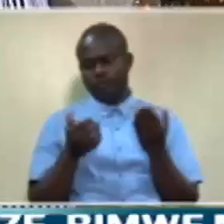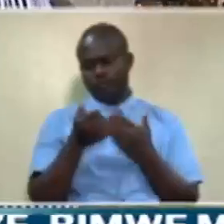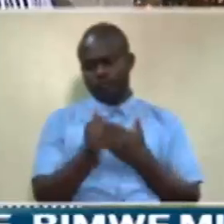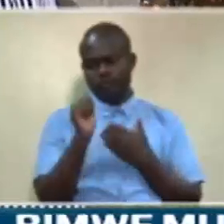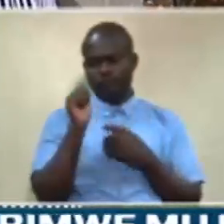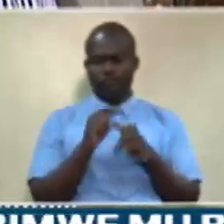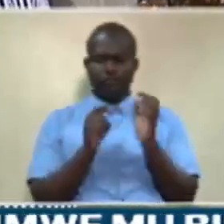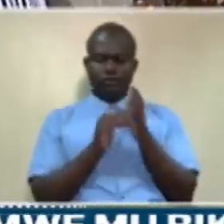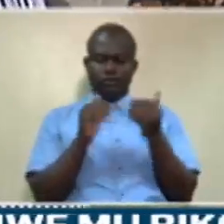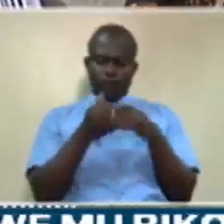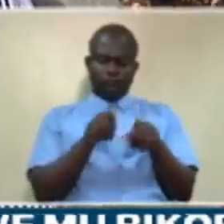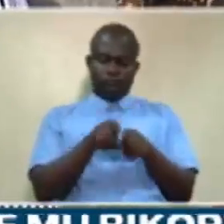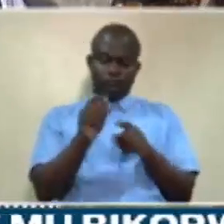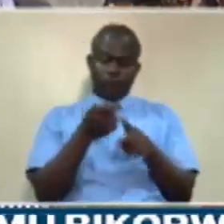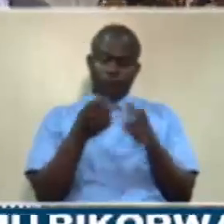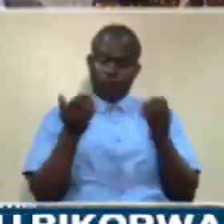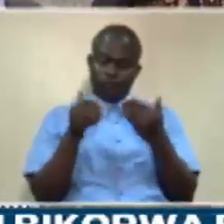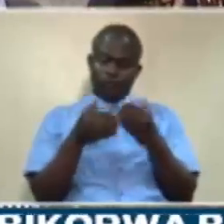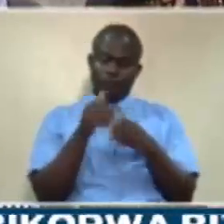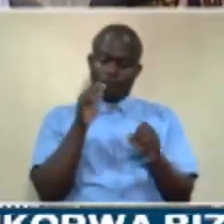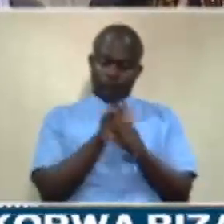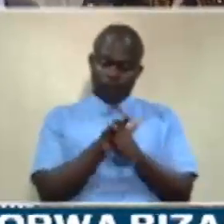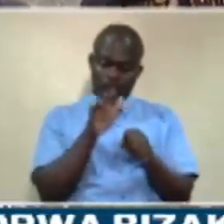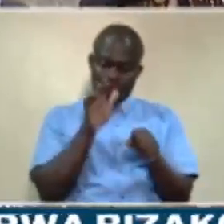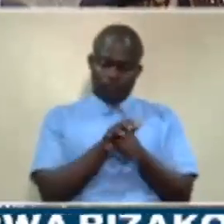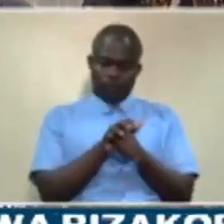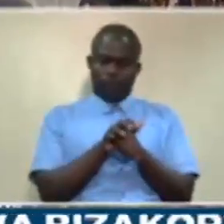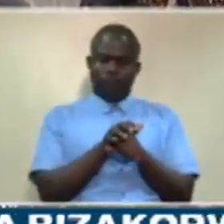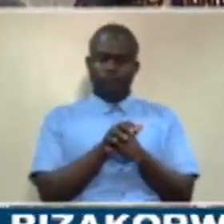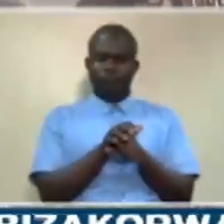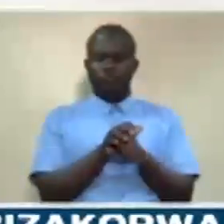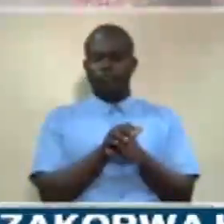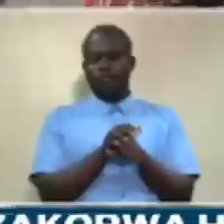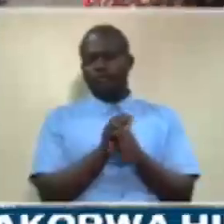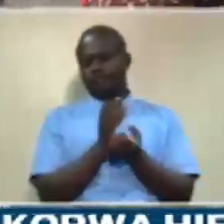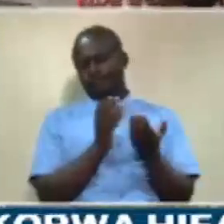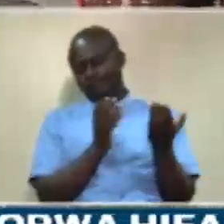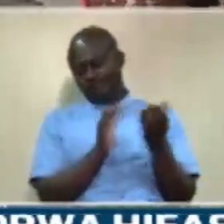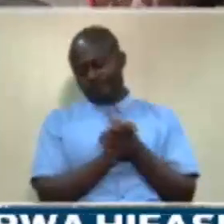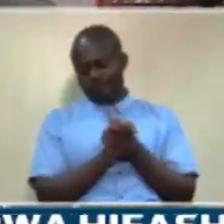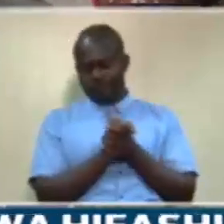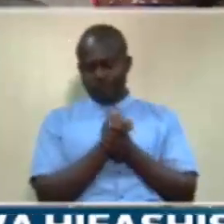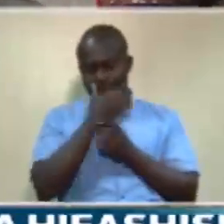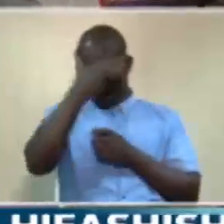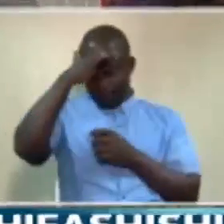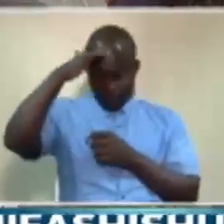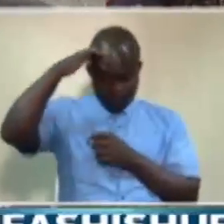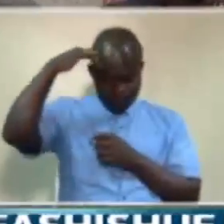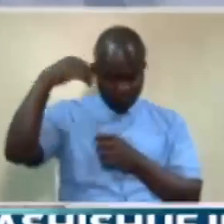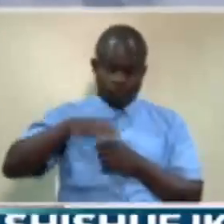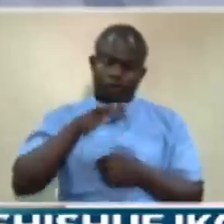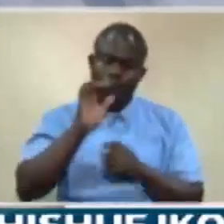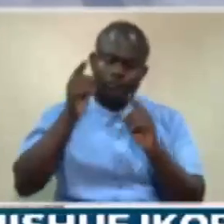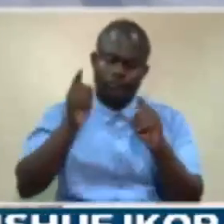nicyo, ariko nabyo mbona ko bituruka yenda ku bwinshi bw'imfungwa. Niko mbibona, ingorane ni ugutinda kugerayo nta